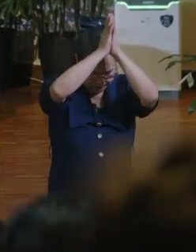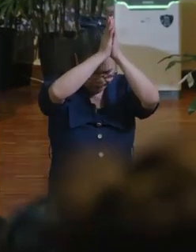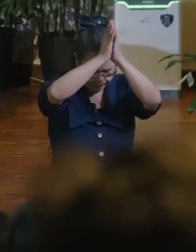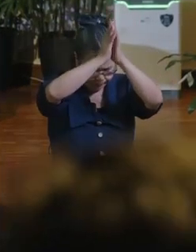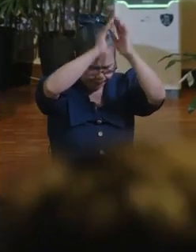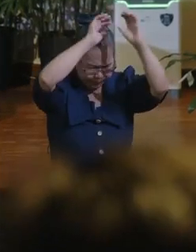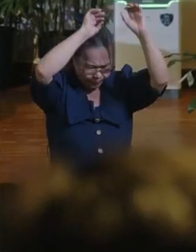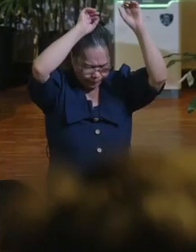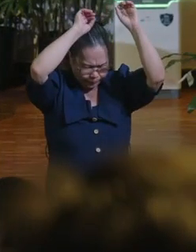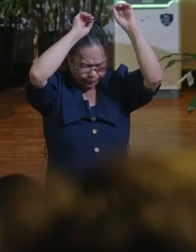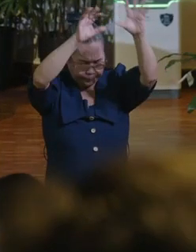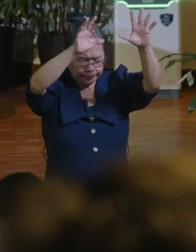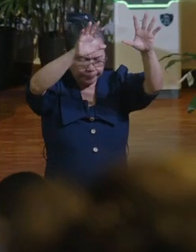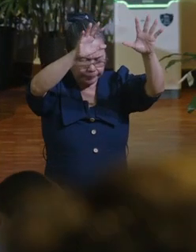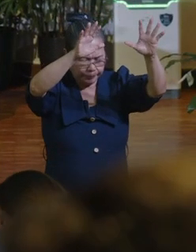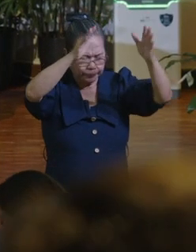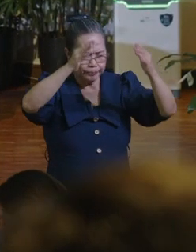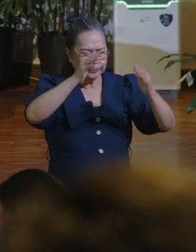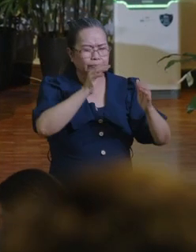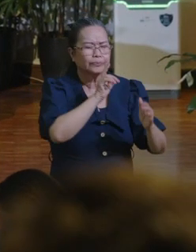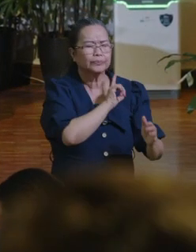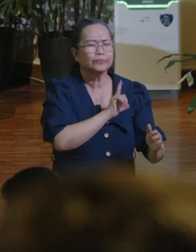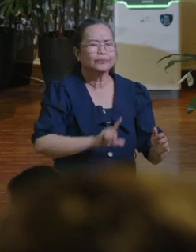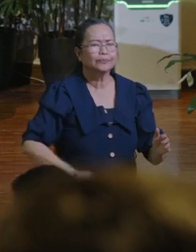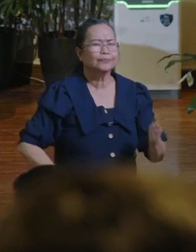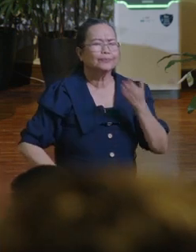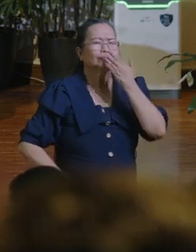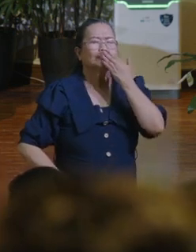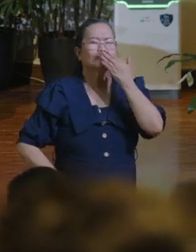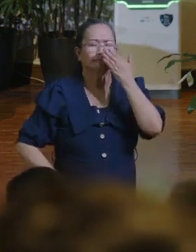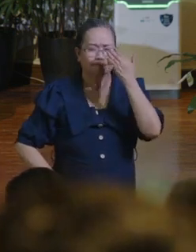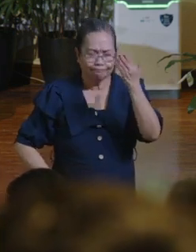Panginoong Diyos, marami pong salamat sa inyong